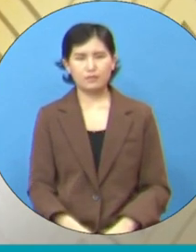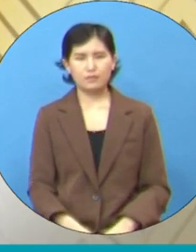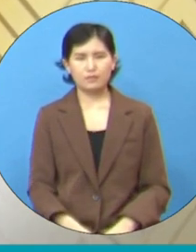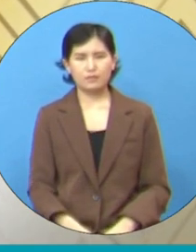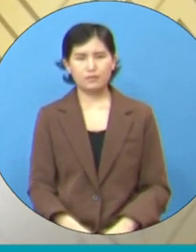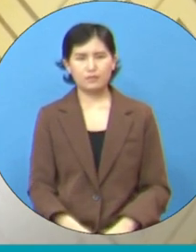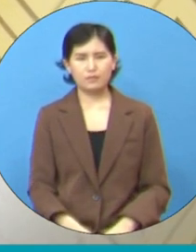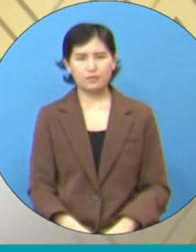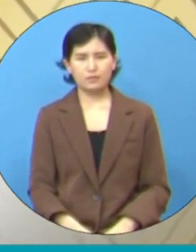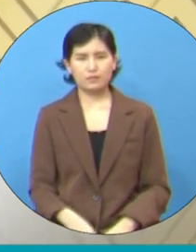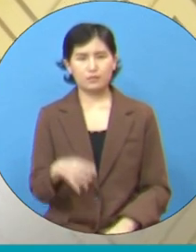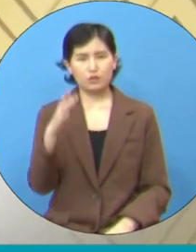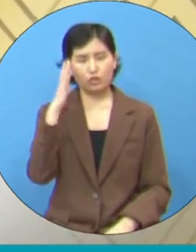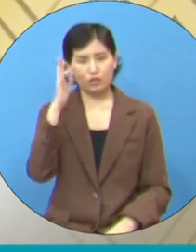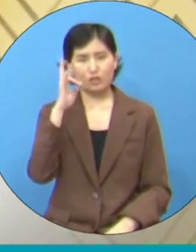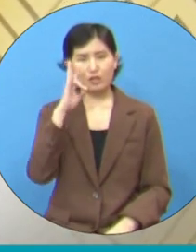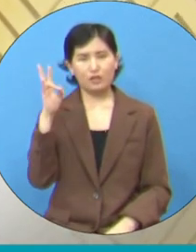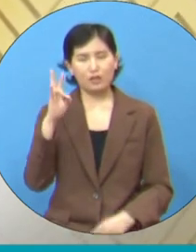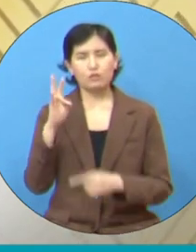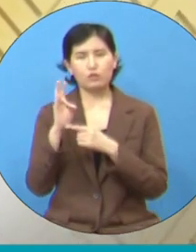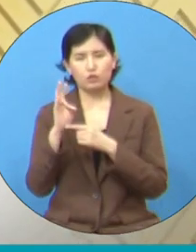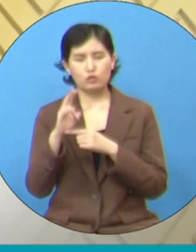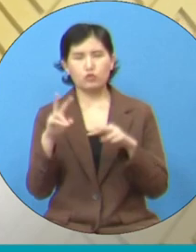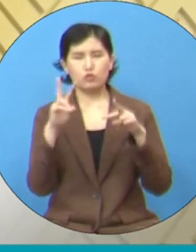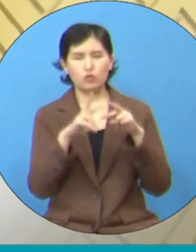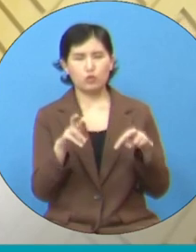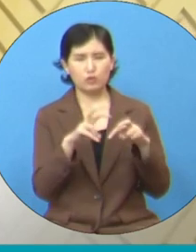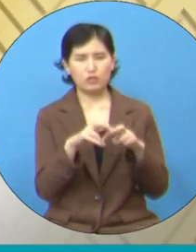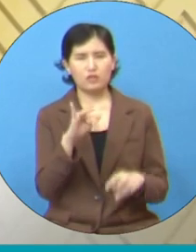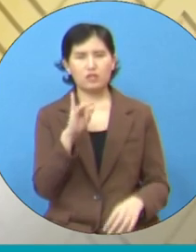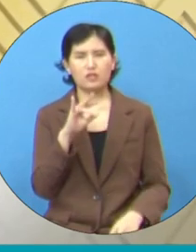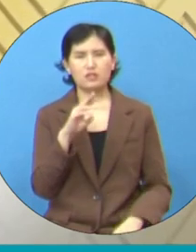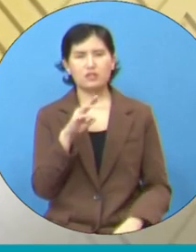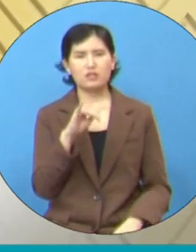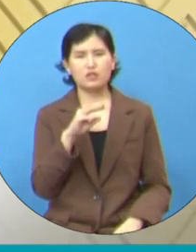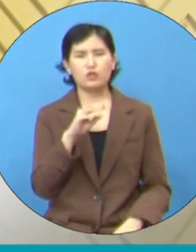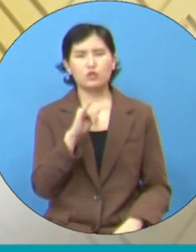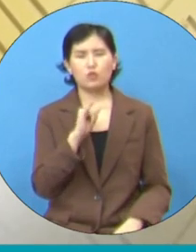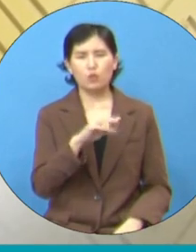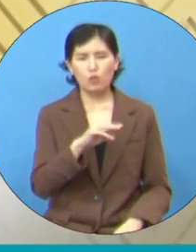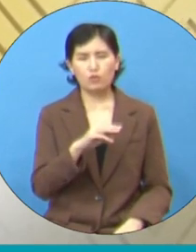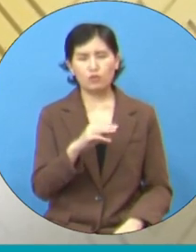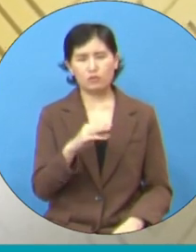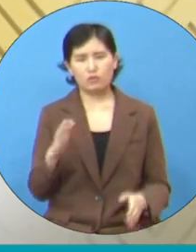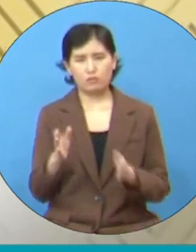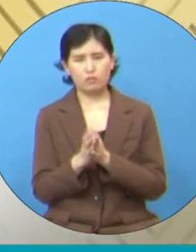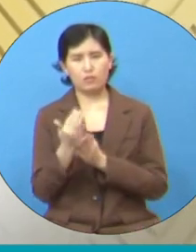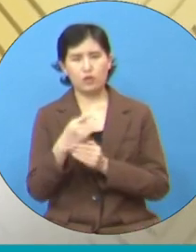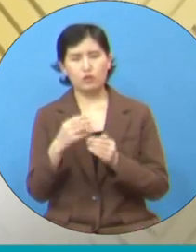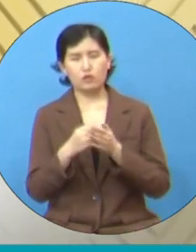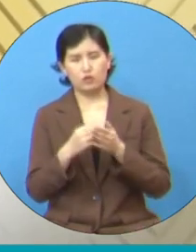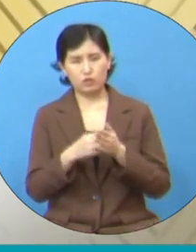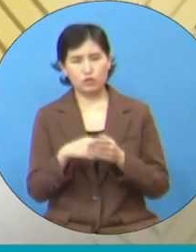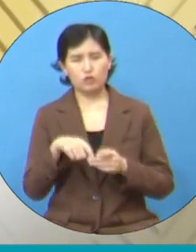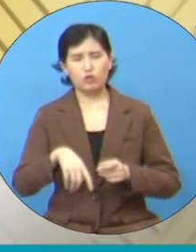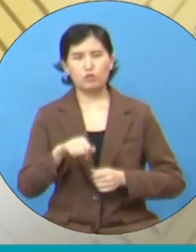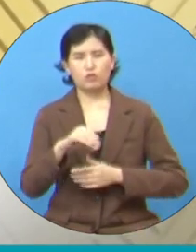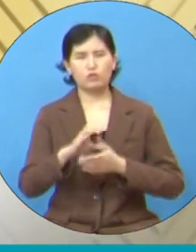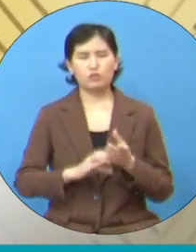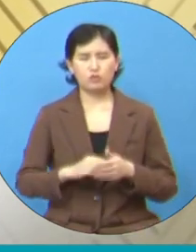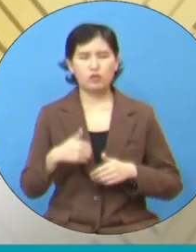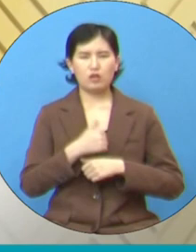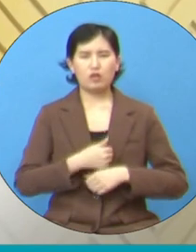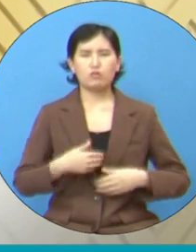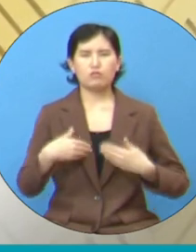нам бүлэг гэдэг чиг дээр хажууд судалгааны институттэй, сурчлагын институттэй байх. За энийн тодорхой хэмжээ санхүүжүүлэх